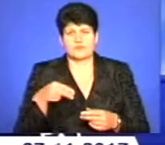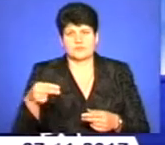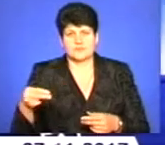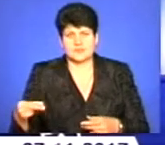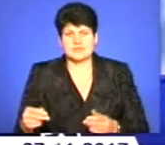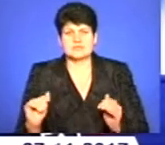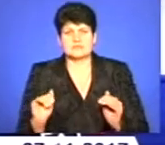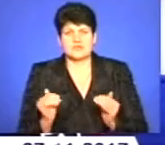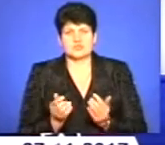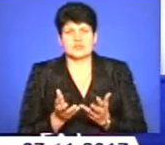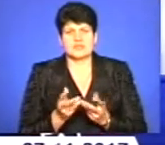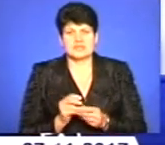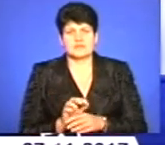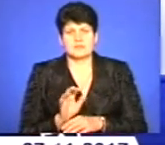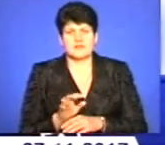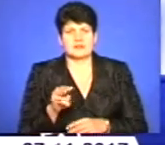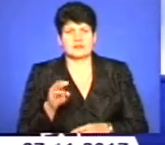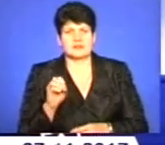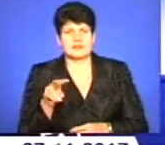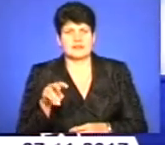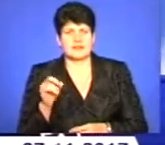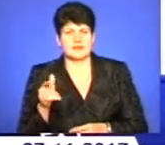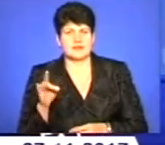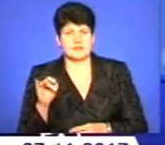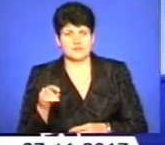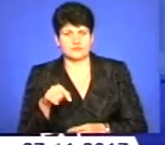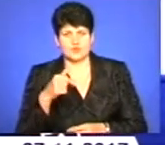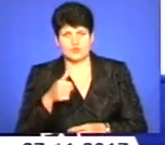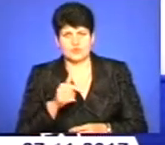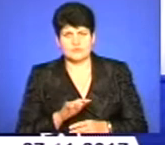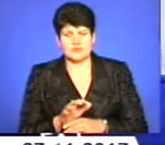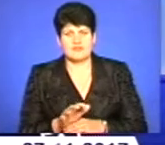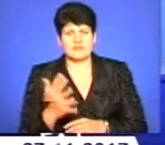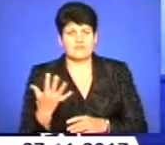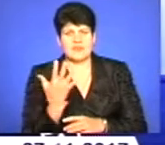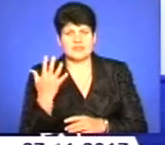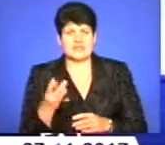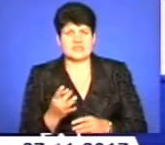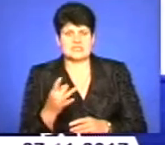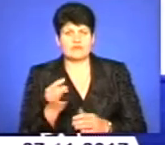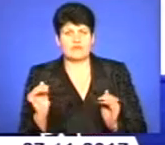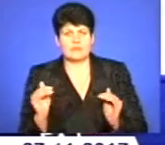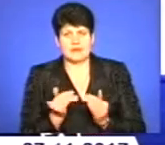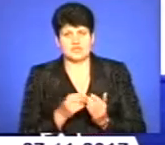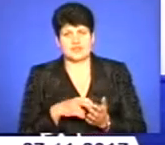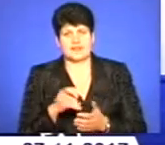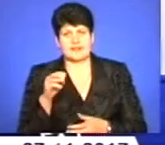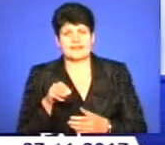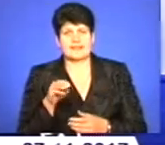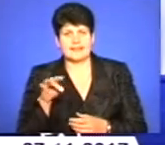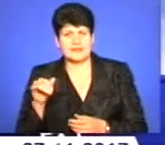суттєво зменшилась кількість відправлення телеграм. Так, цього року відправили в 5 разів менше телеграм, ніж минулого. А